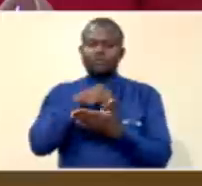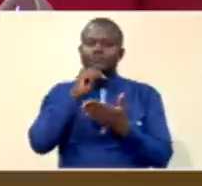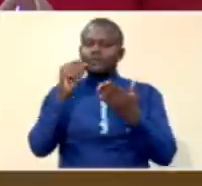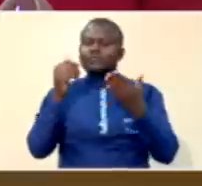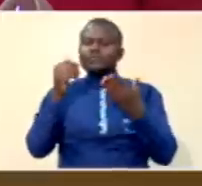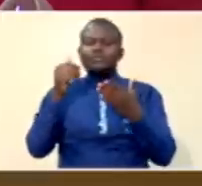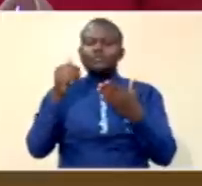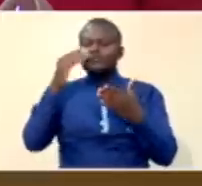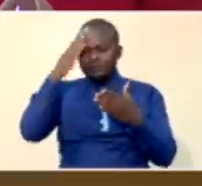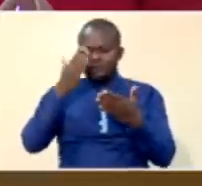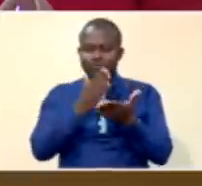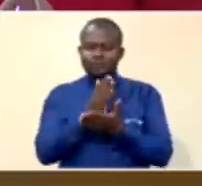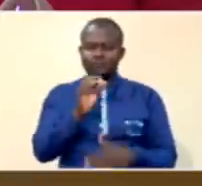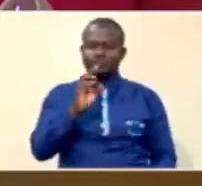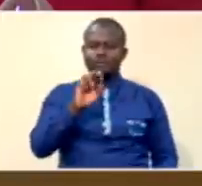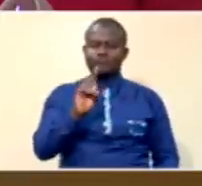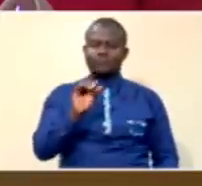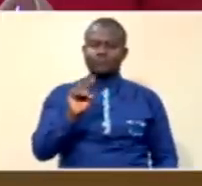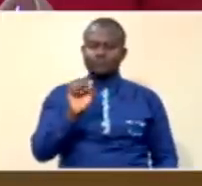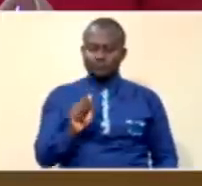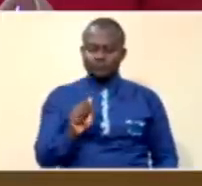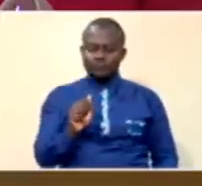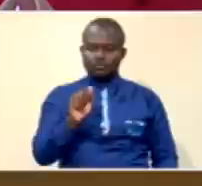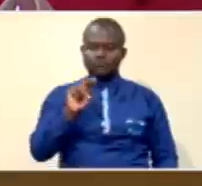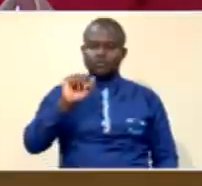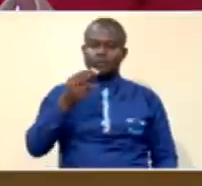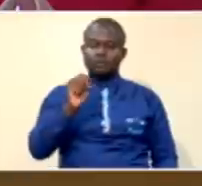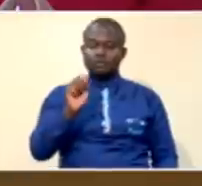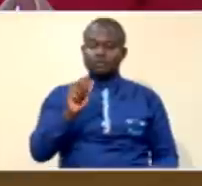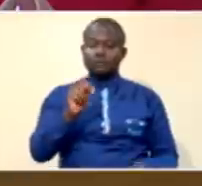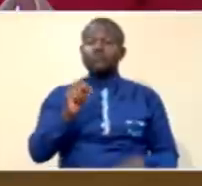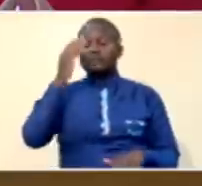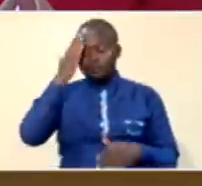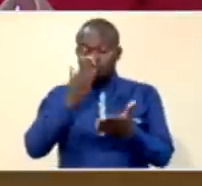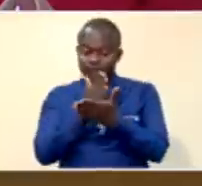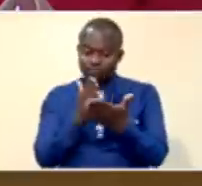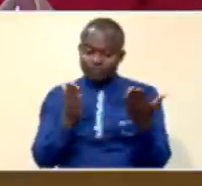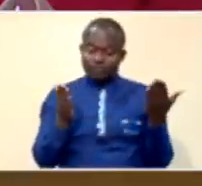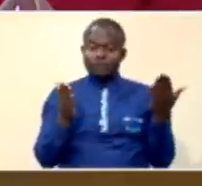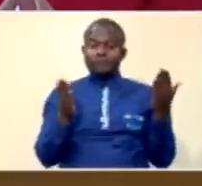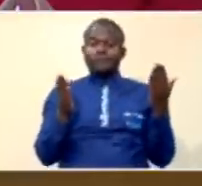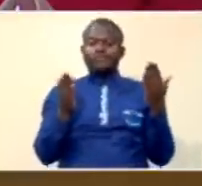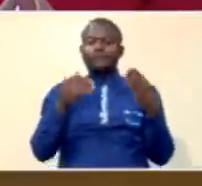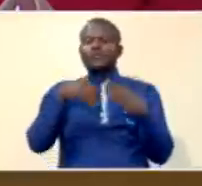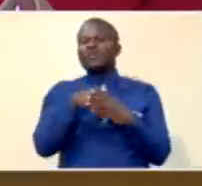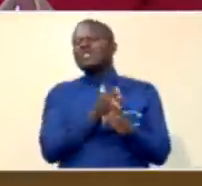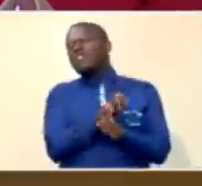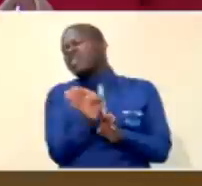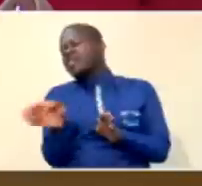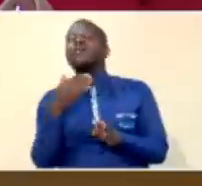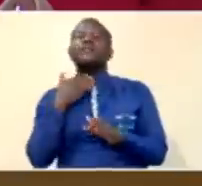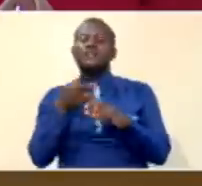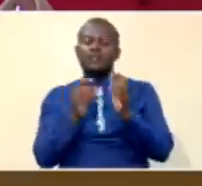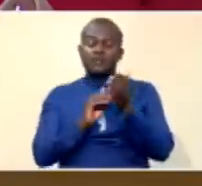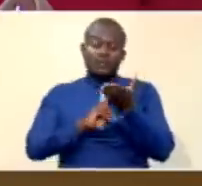ukuri ba Ferdinand Nahimana honorable Fode yavugaga suko ko yobe ukuri barakuzi akugoreka bishaka kandi